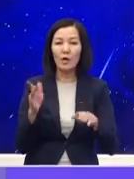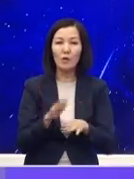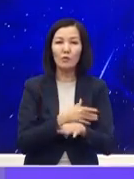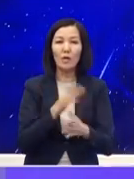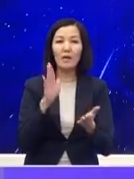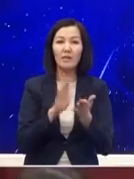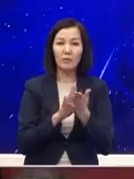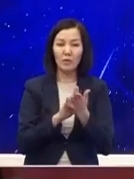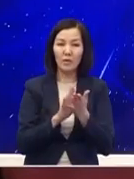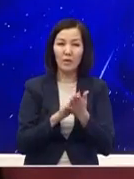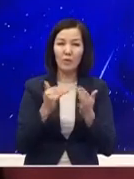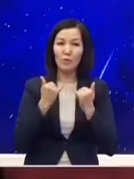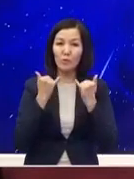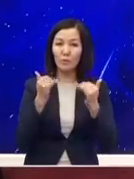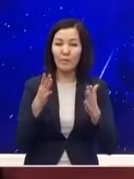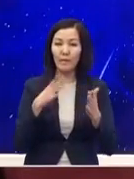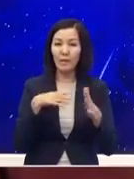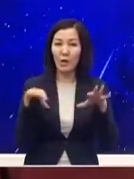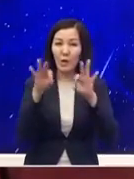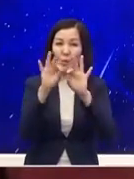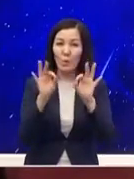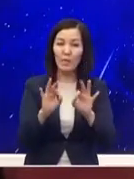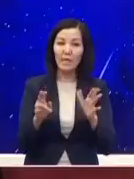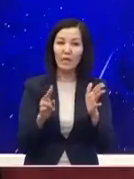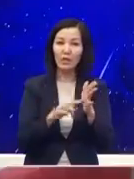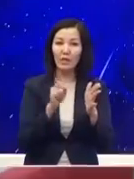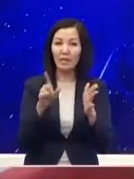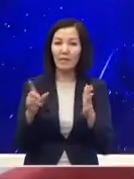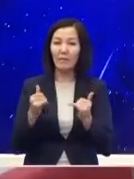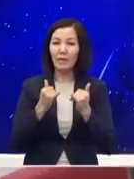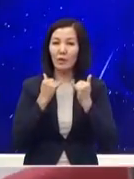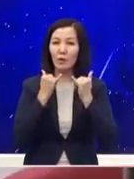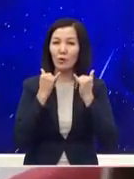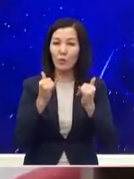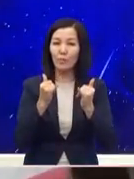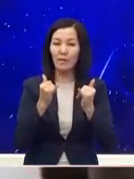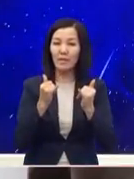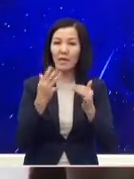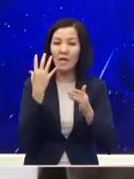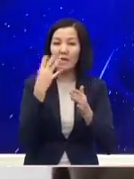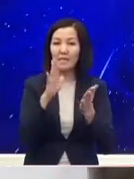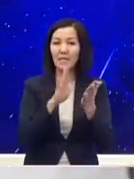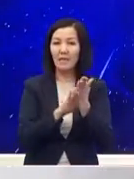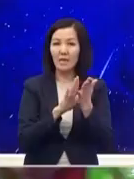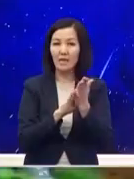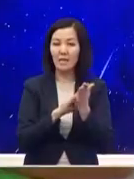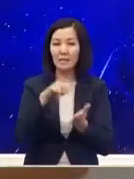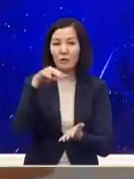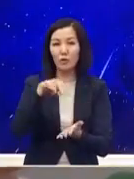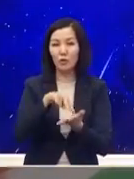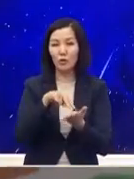дейін жібергісі келмеді. Саф өнерге, жеті талантқа деген қошеметтерін ыстық ықыластарымен білдірді. Тікесінен тік